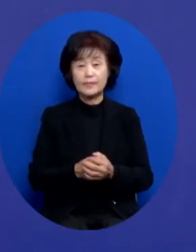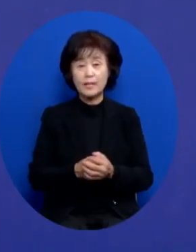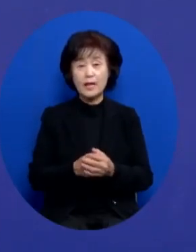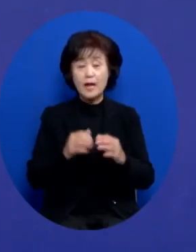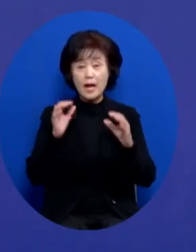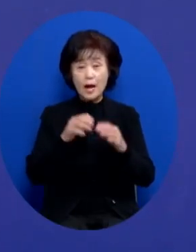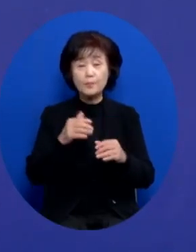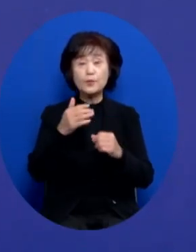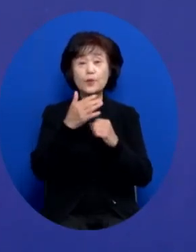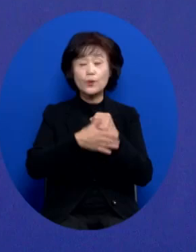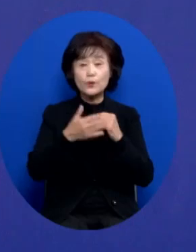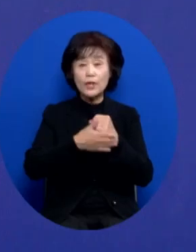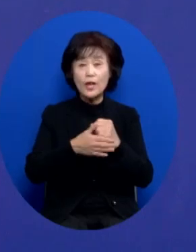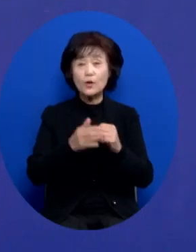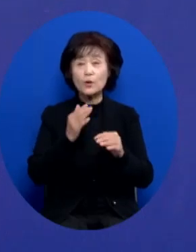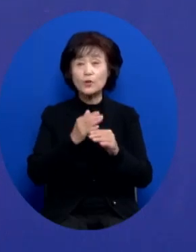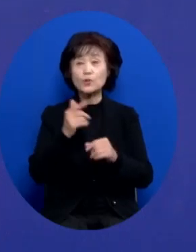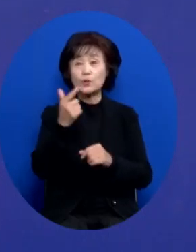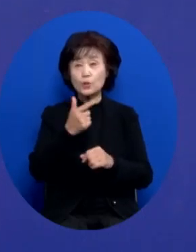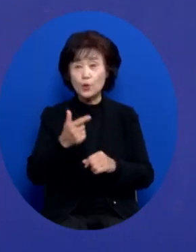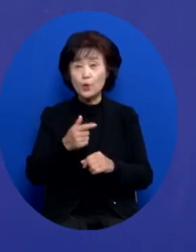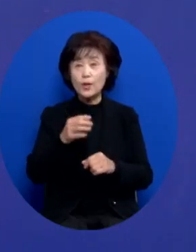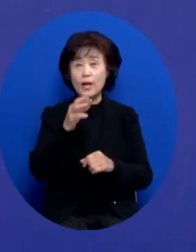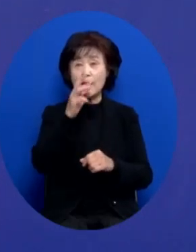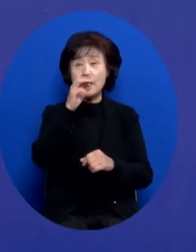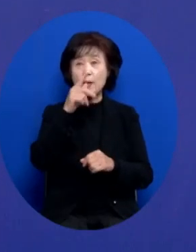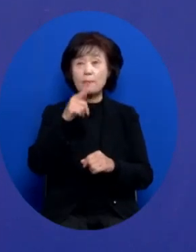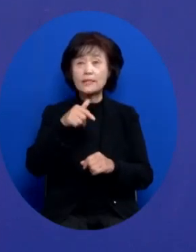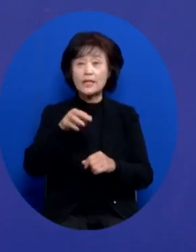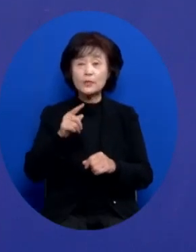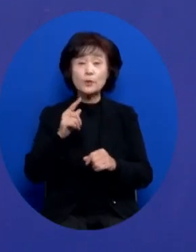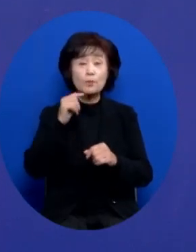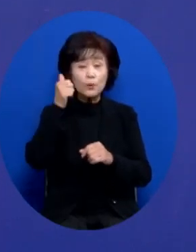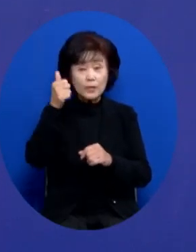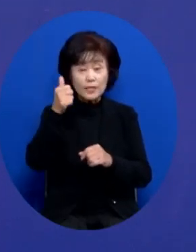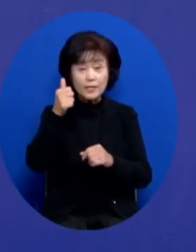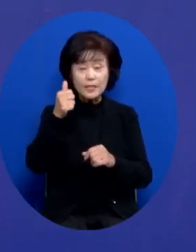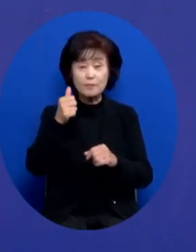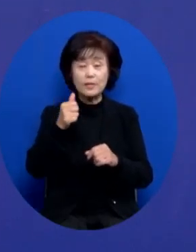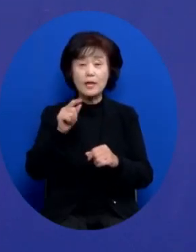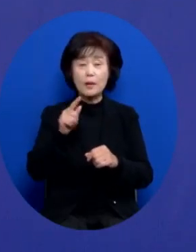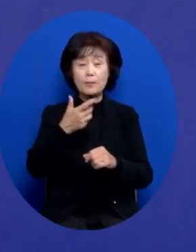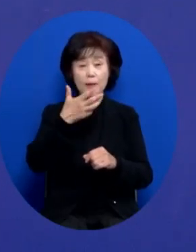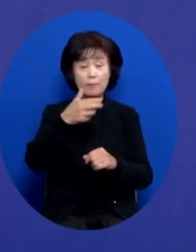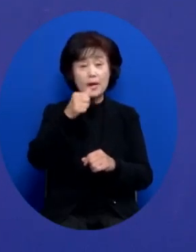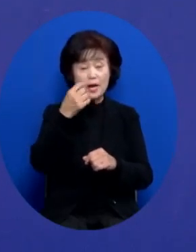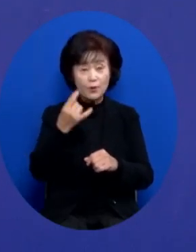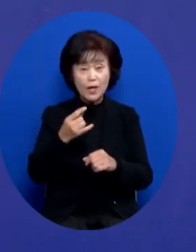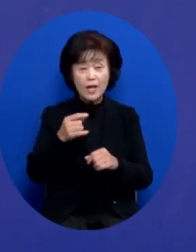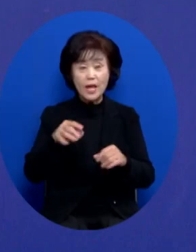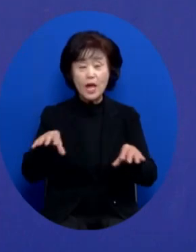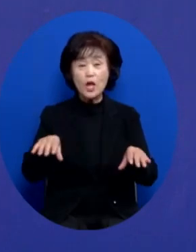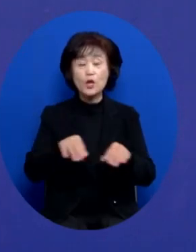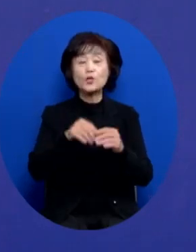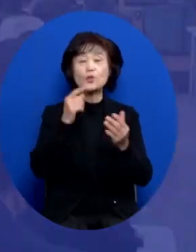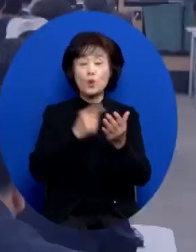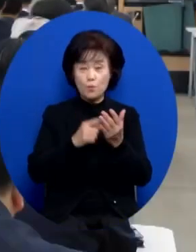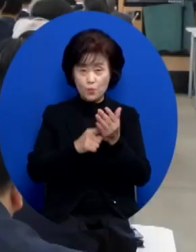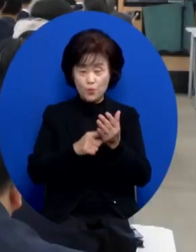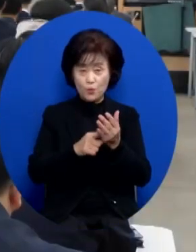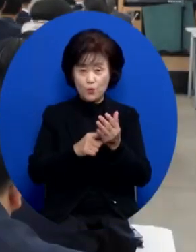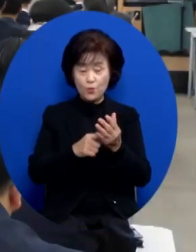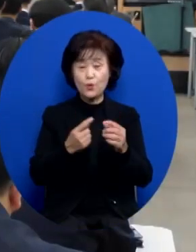예장합동 대구 중노회 소속인 박창규 목사가 제108회 총회 총무로 당선돼 취임 감사예배를 드렸습니다.